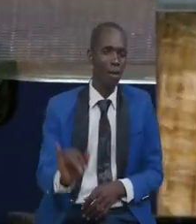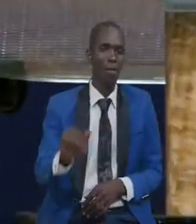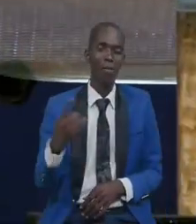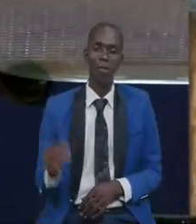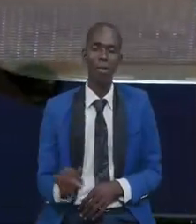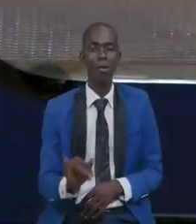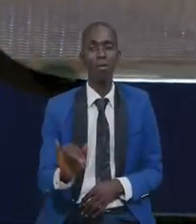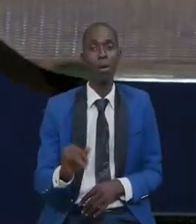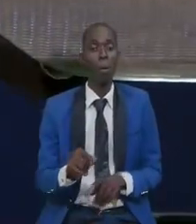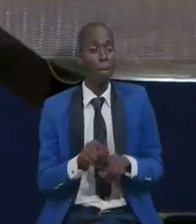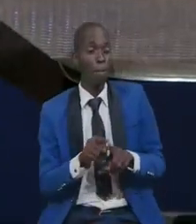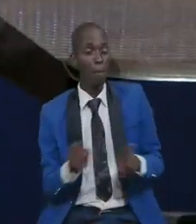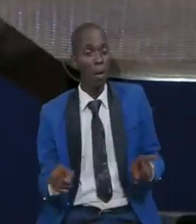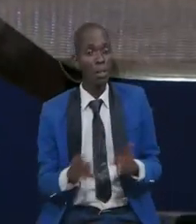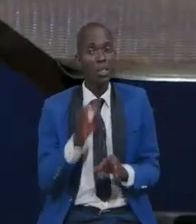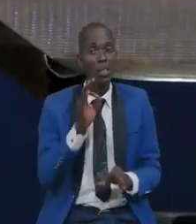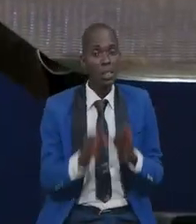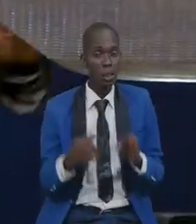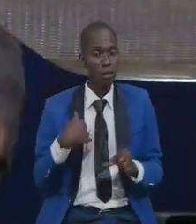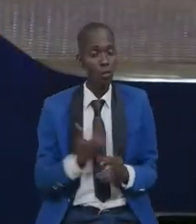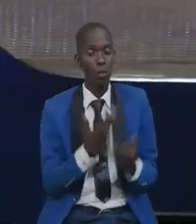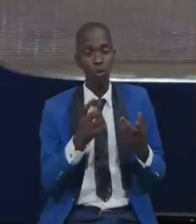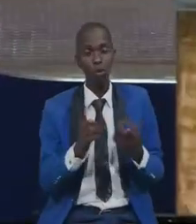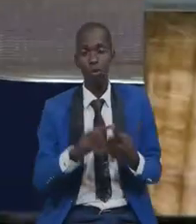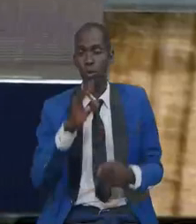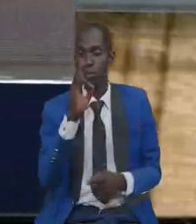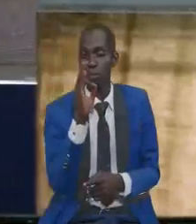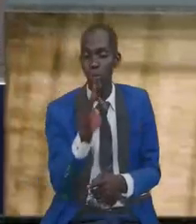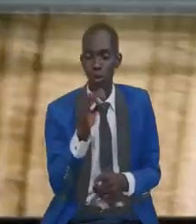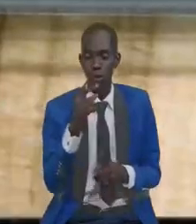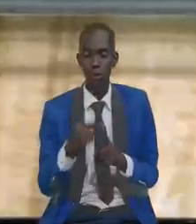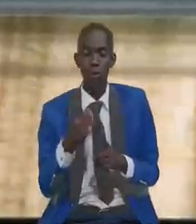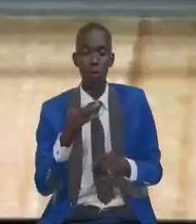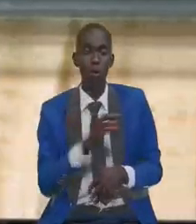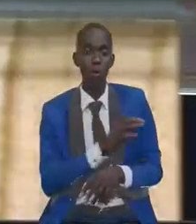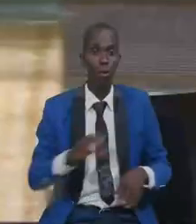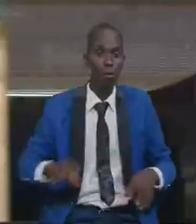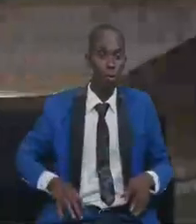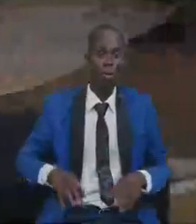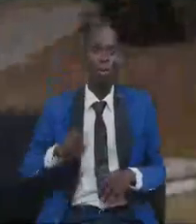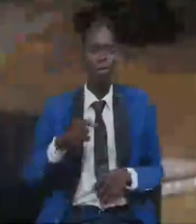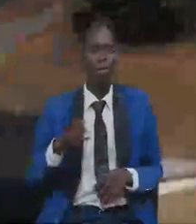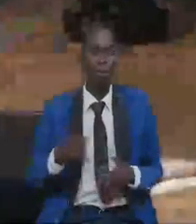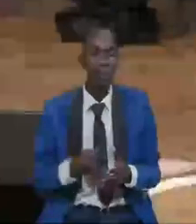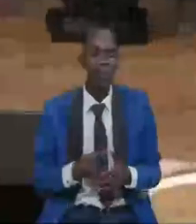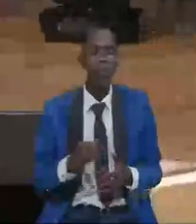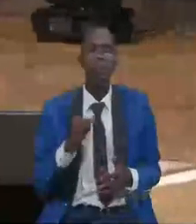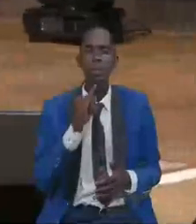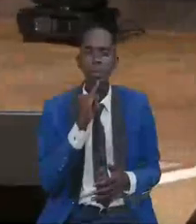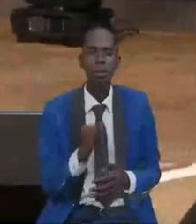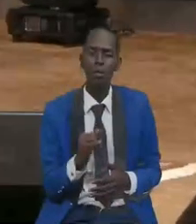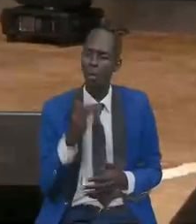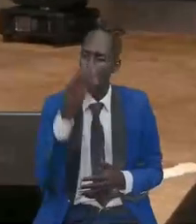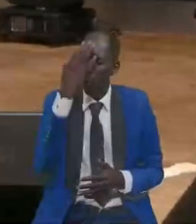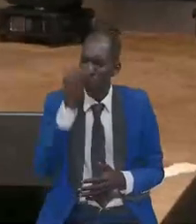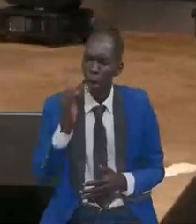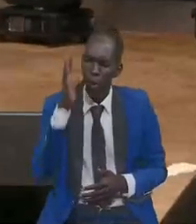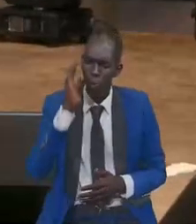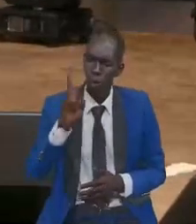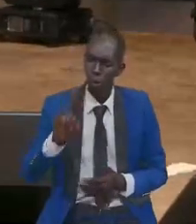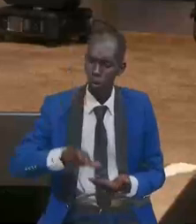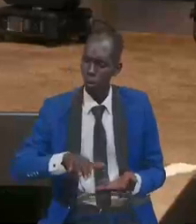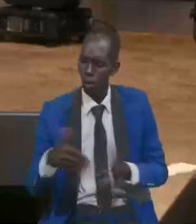si nous devons déclarer le message de Christ, cela exige que pourquoi veux-tu mourir,